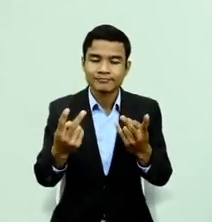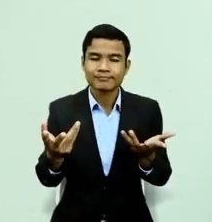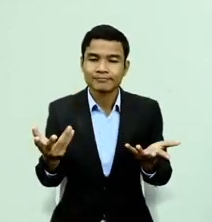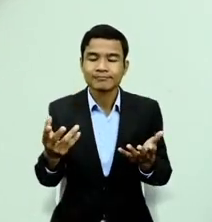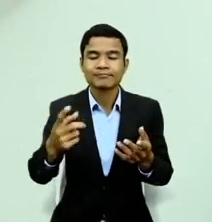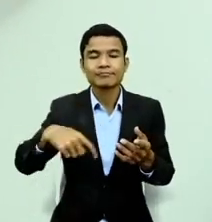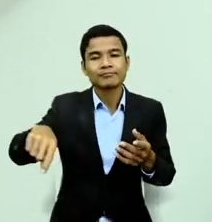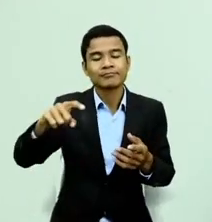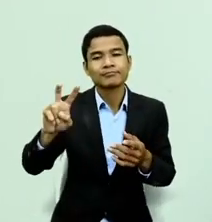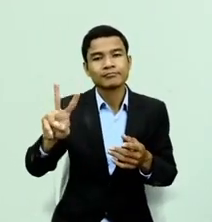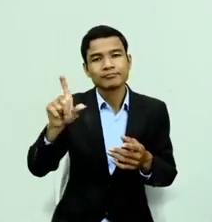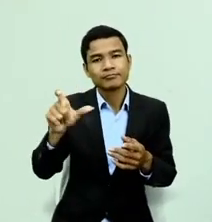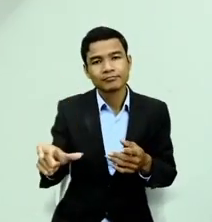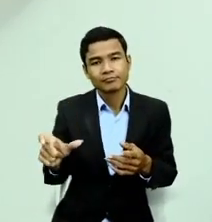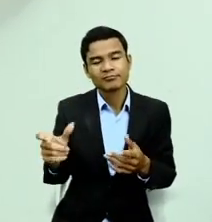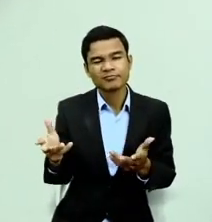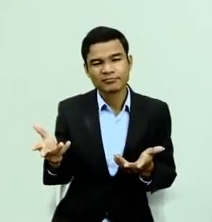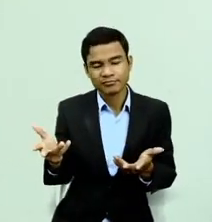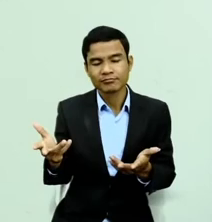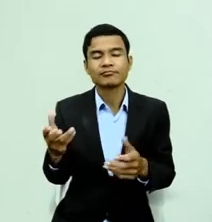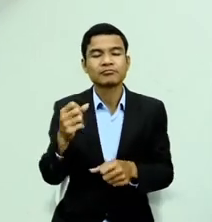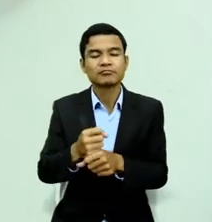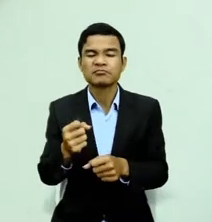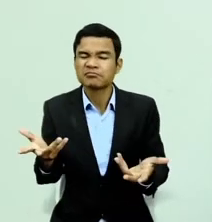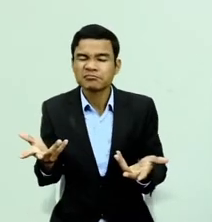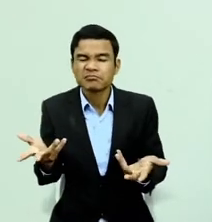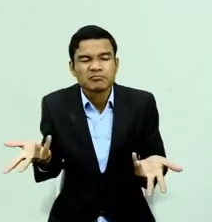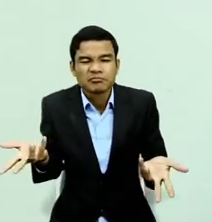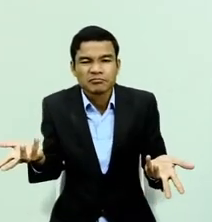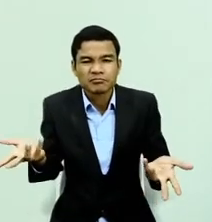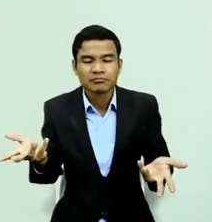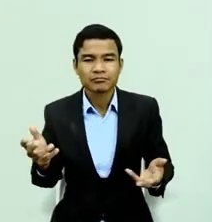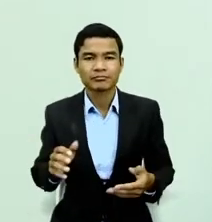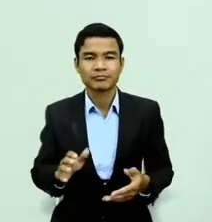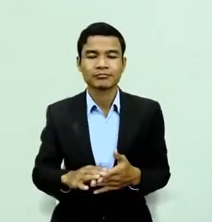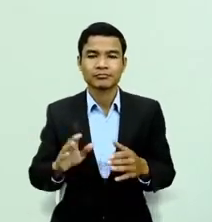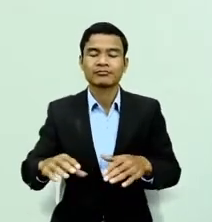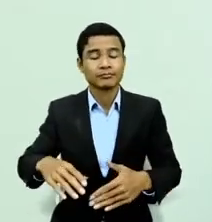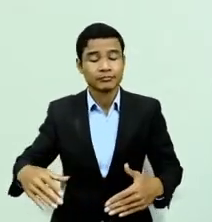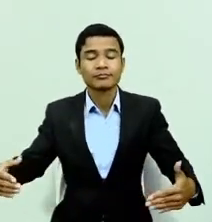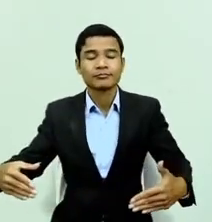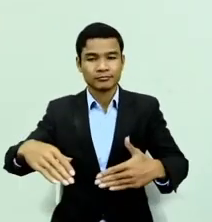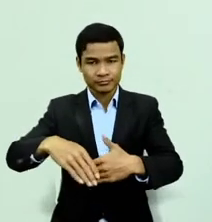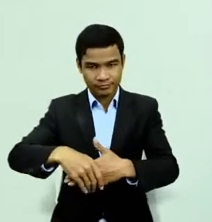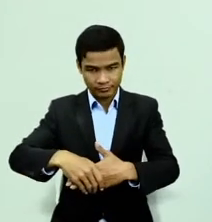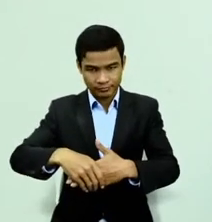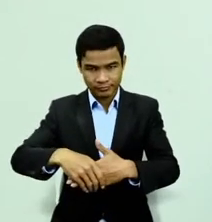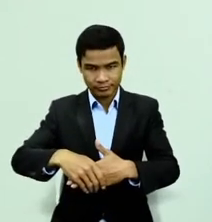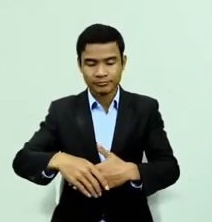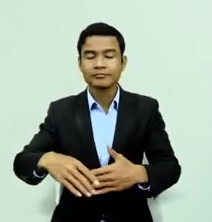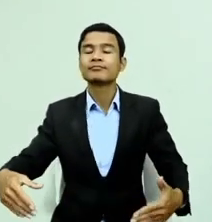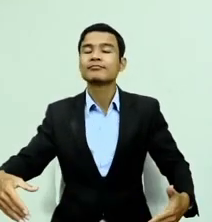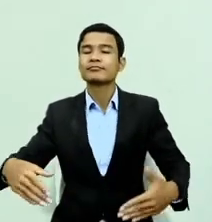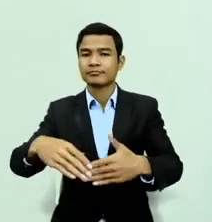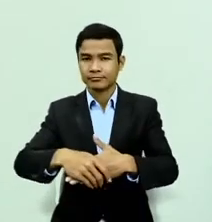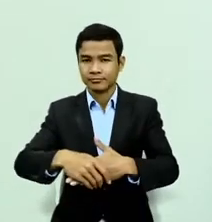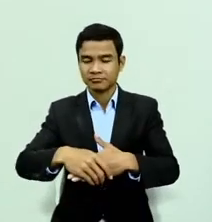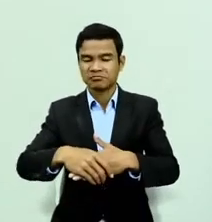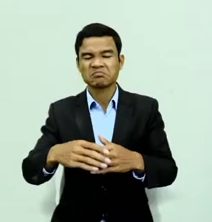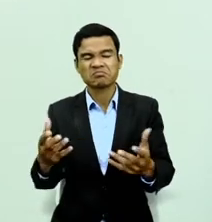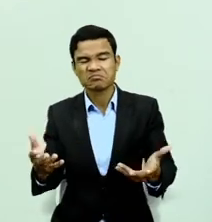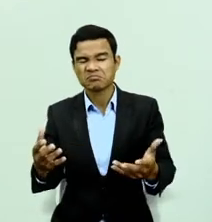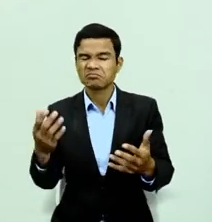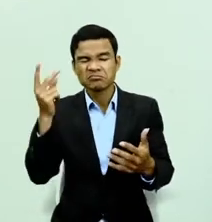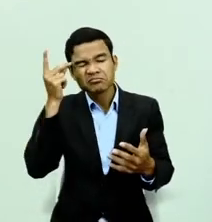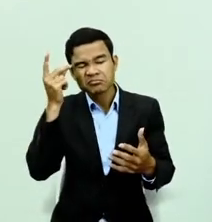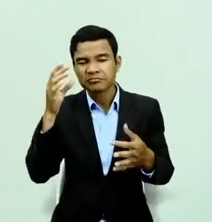bộ quạt tỷ pin ấy cha dạng mấy con. Chà, quạt chạp đáy, quạt chạp đáy khá nế á, con. Quạt cân thao quạt mình tầm